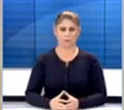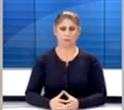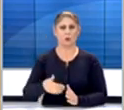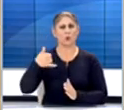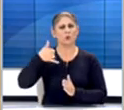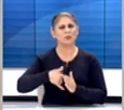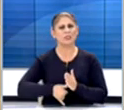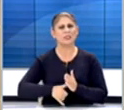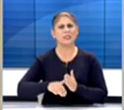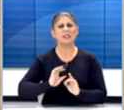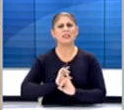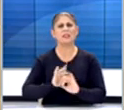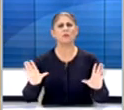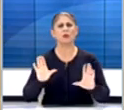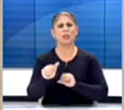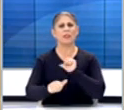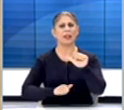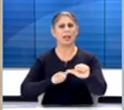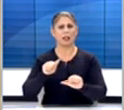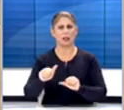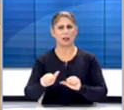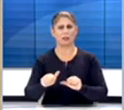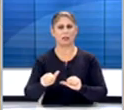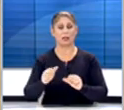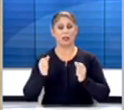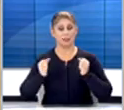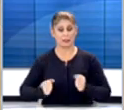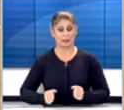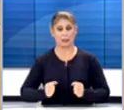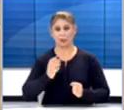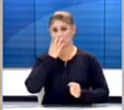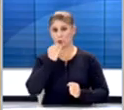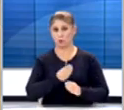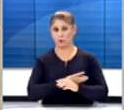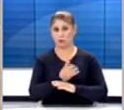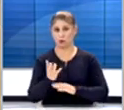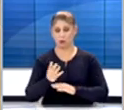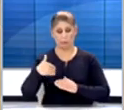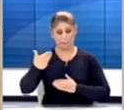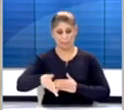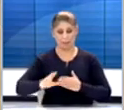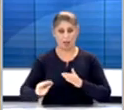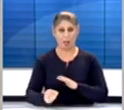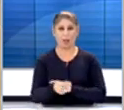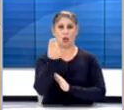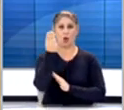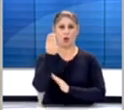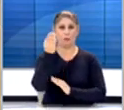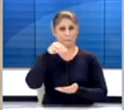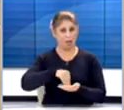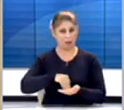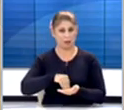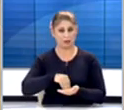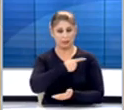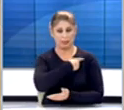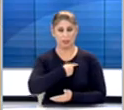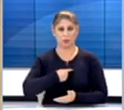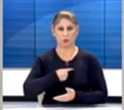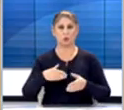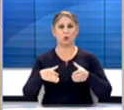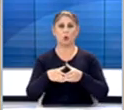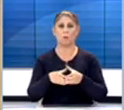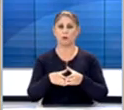ουσιαστικά τίποτα δεν άλλαξε στην στάση του ΠΑΣΟΚ μετά την επανεκλογή σας ως αρχηγού του